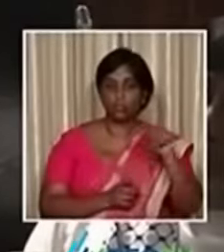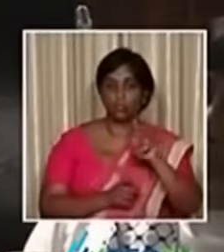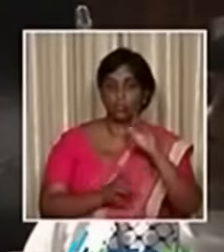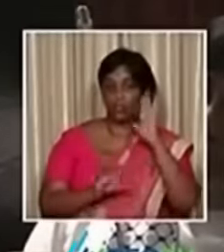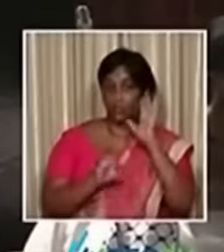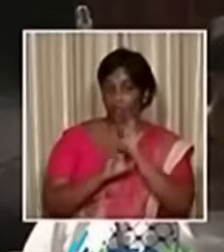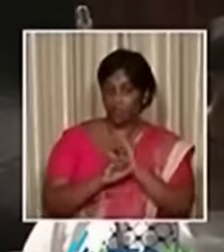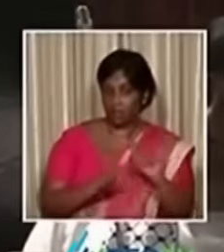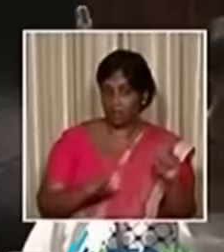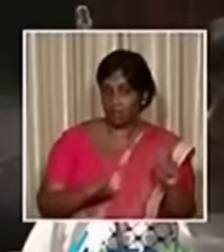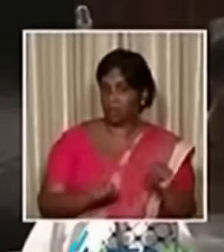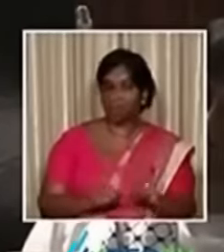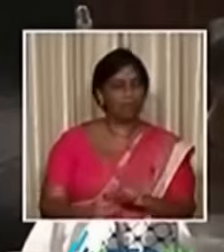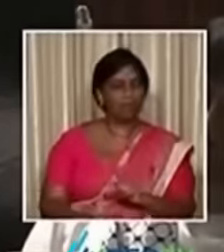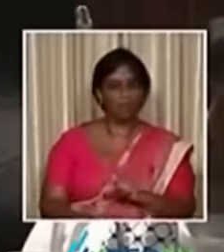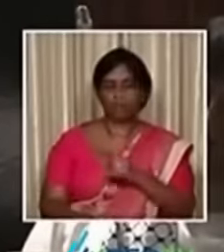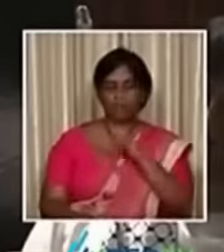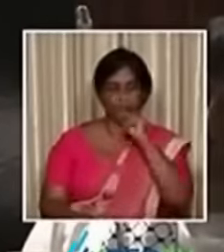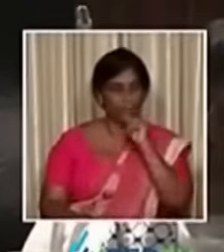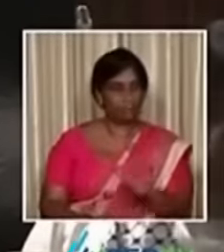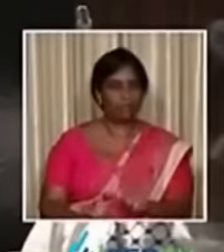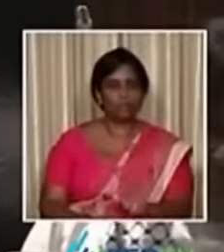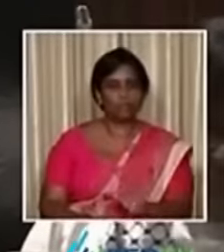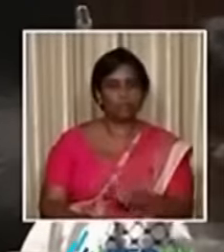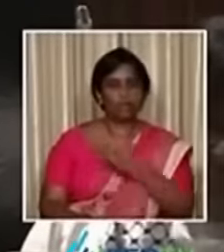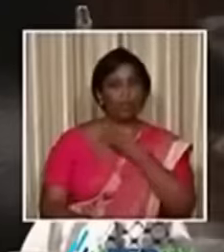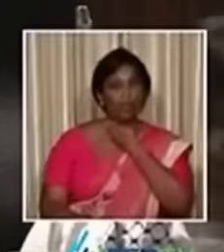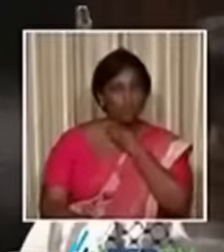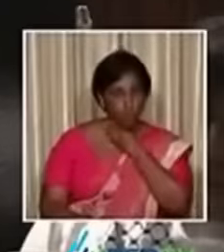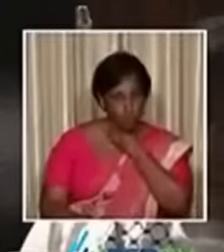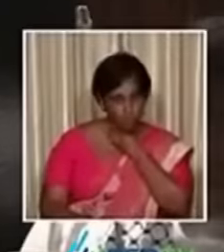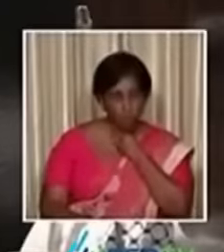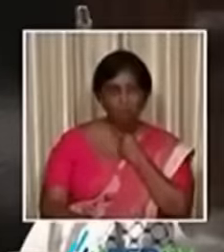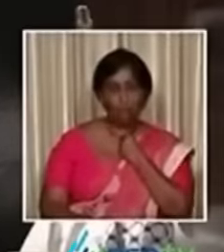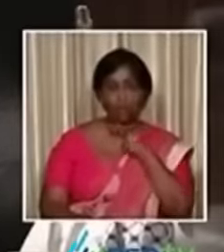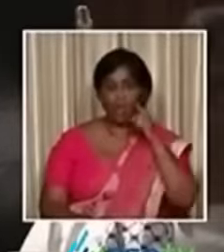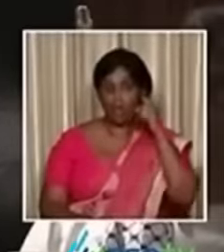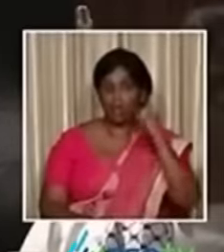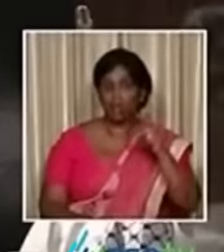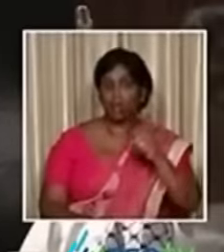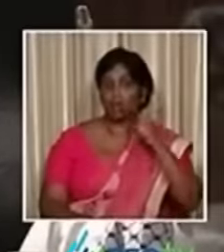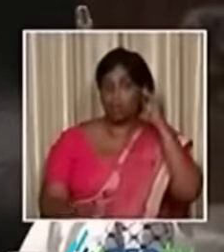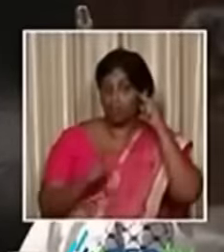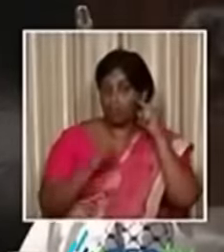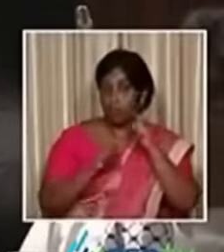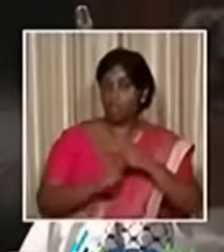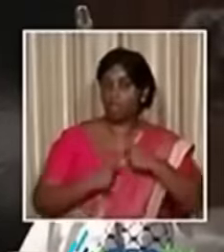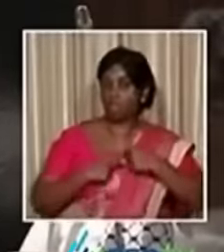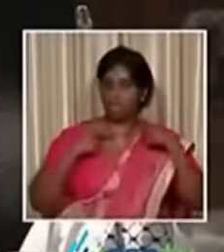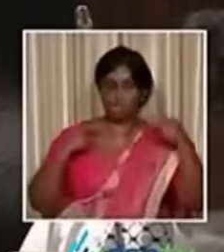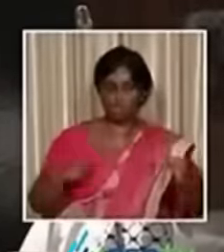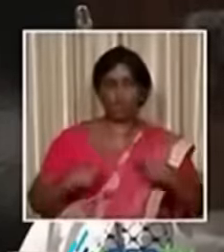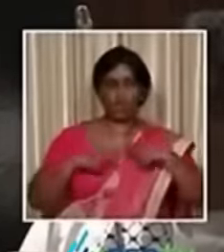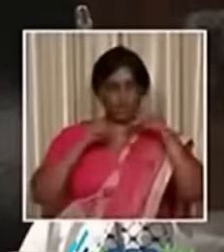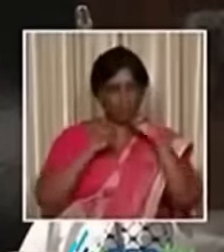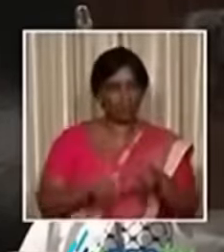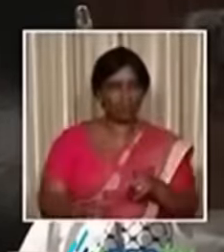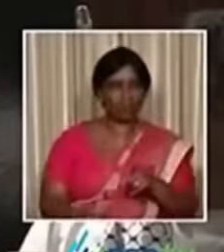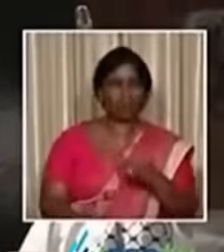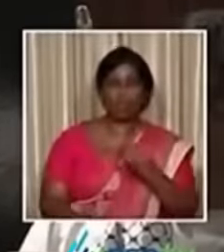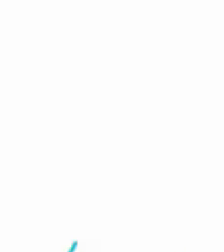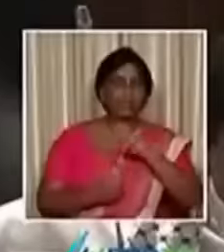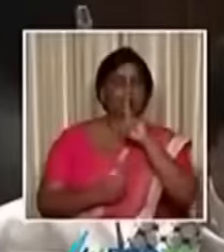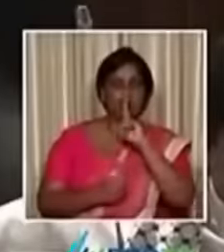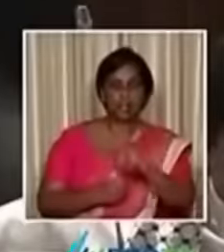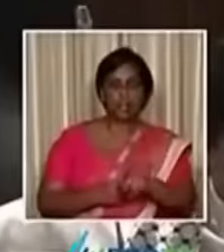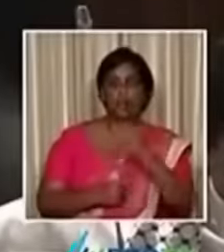ප්‍රකාශය සම්පූර්ණයෙන්ම සාවද්‍ය ප්‍රකාශයක්. ඒ එතුමියගේ ප්‍රකාශ සම්බන්ධයෙන් මම විරෝධය පළ කරනවා. මේ විදිහට අපි